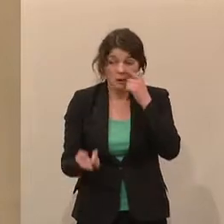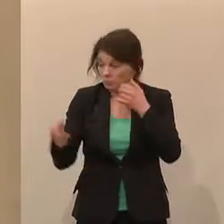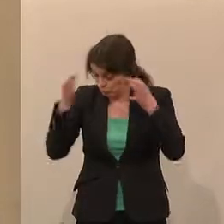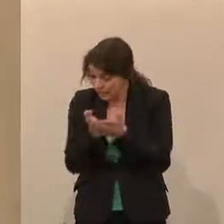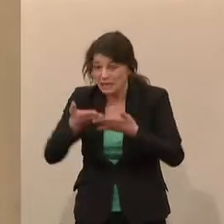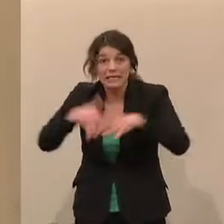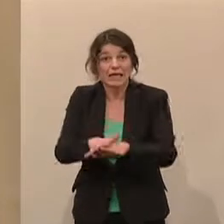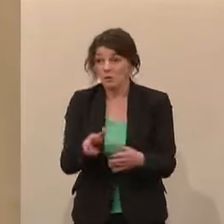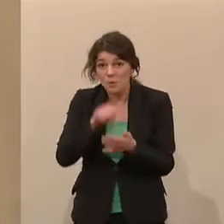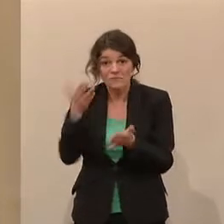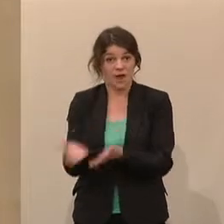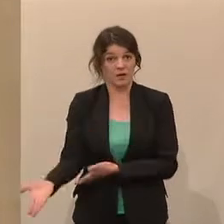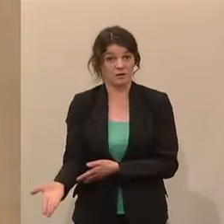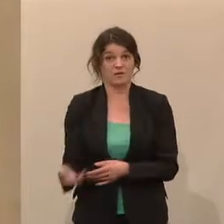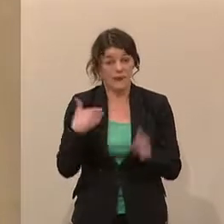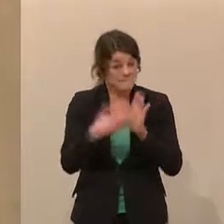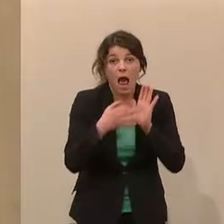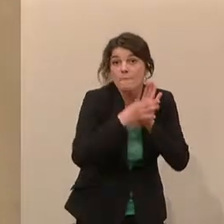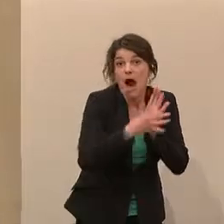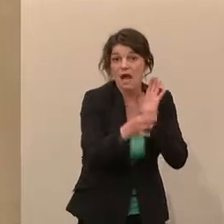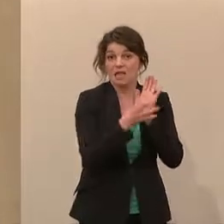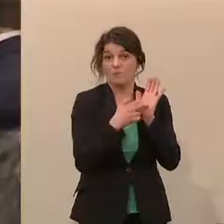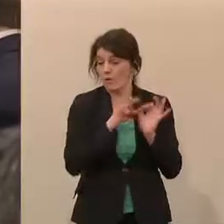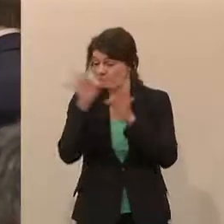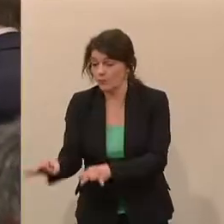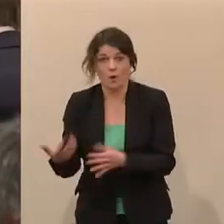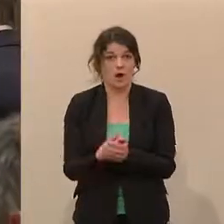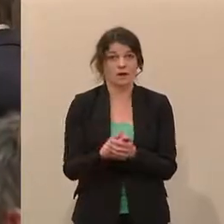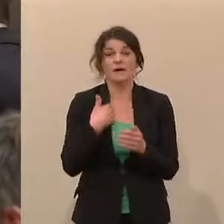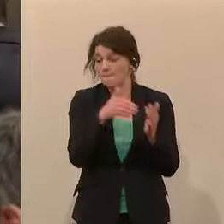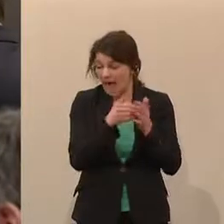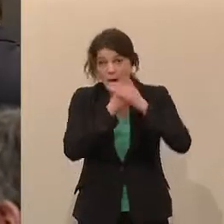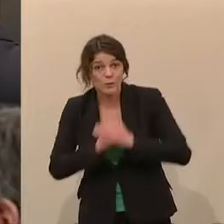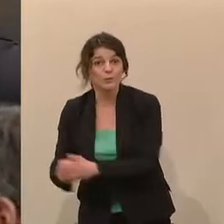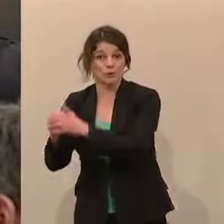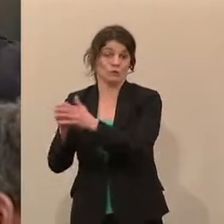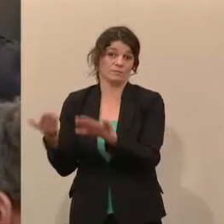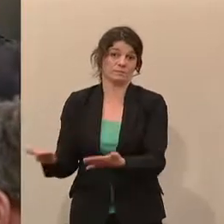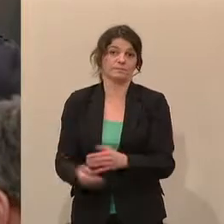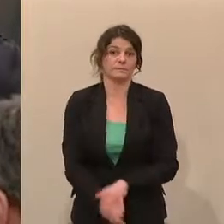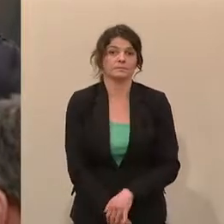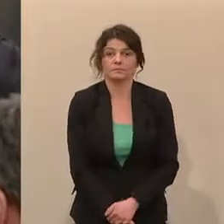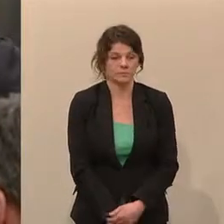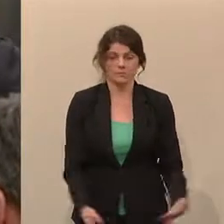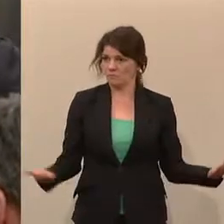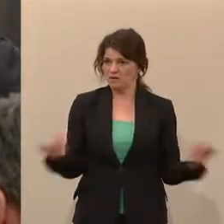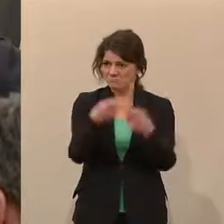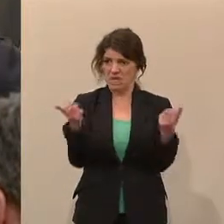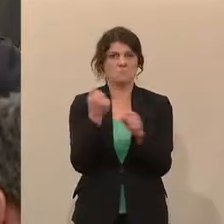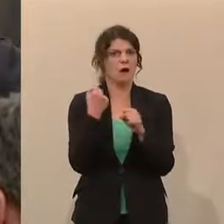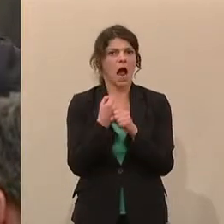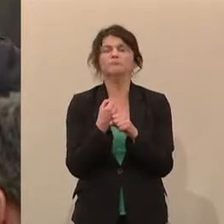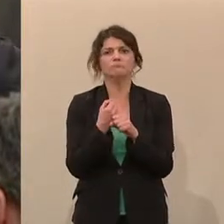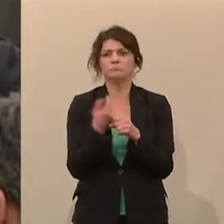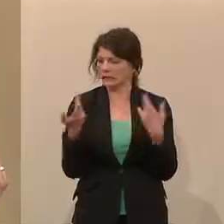integriert sind wir brauche es massnahmen wie braucht es eine dementsprechende unterstützung was in ordnung ist dass